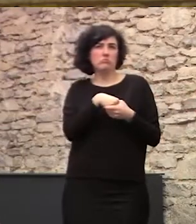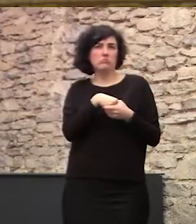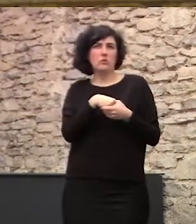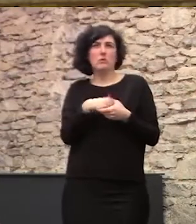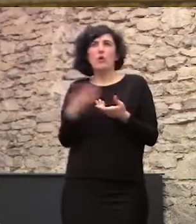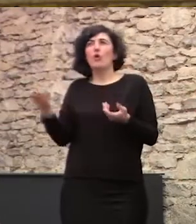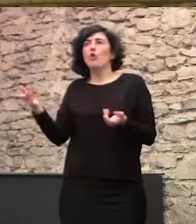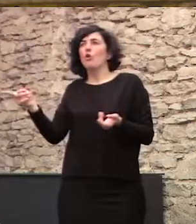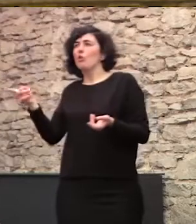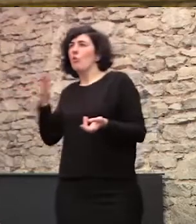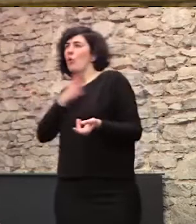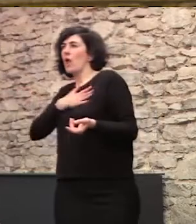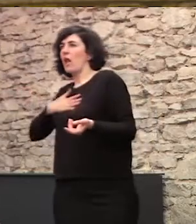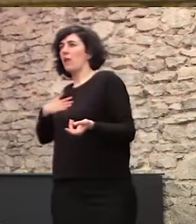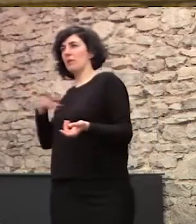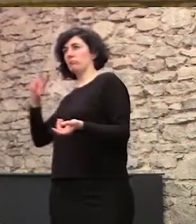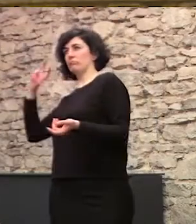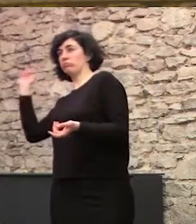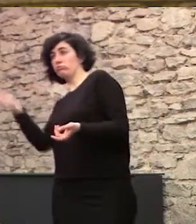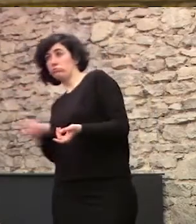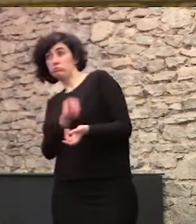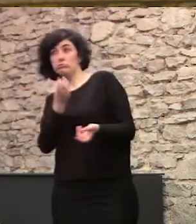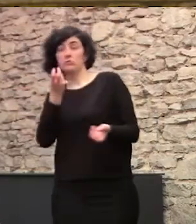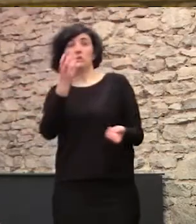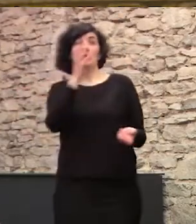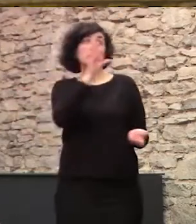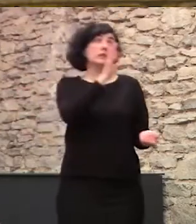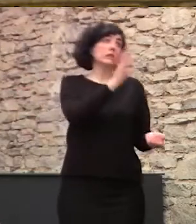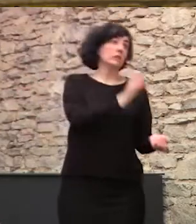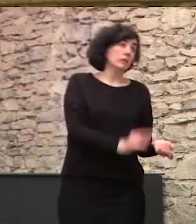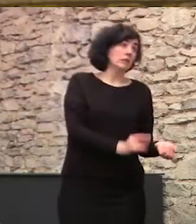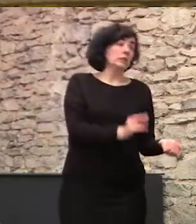Polifonikoa guan. Bai, edo